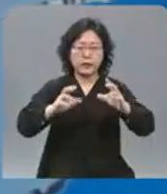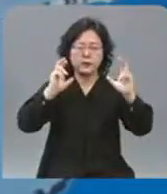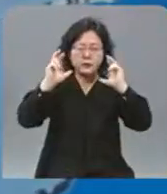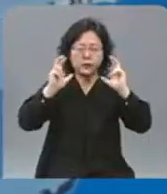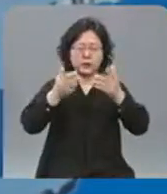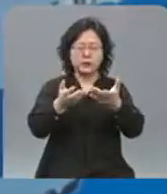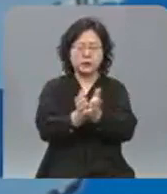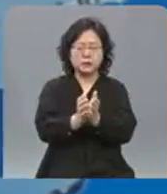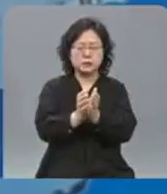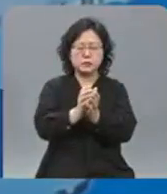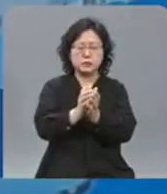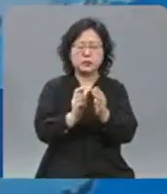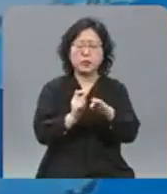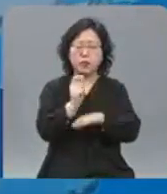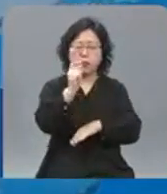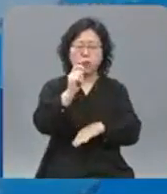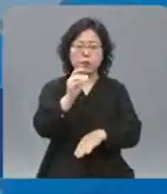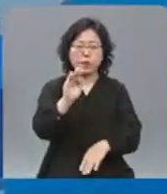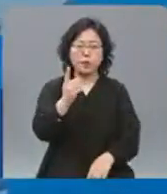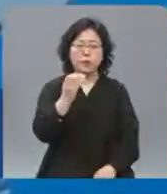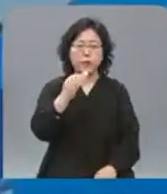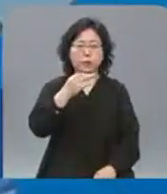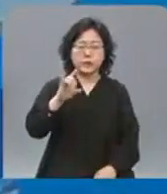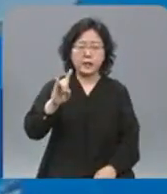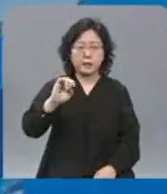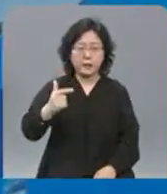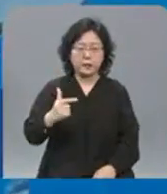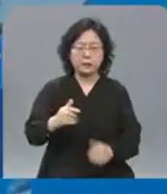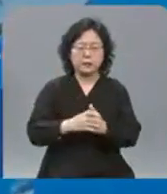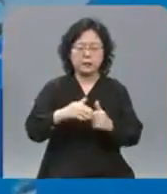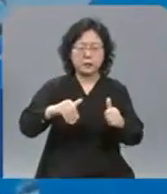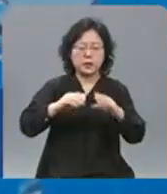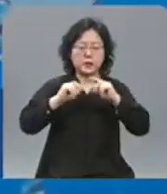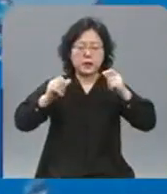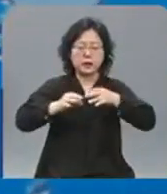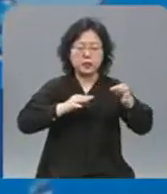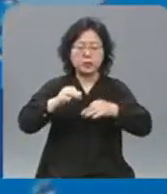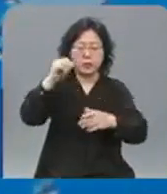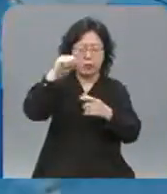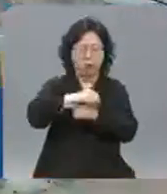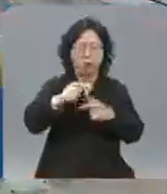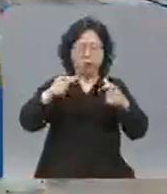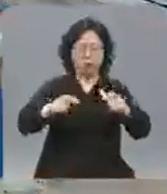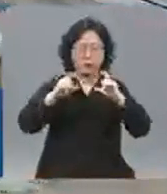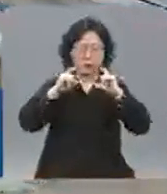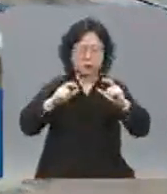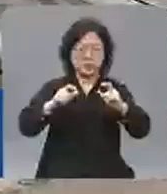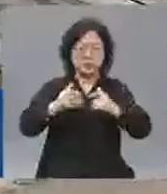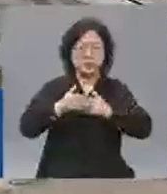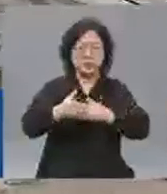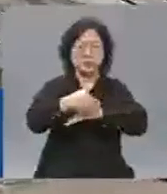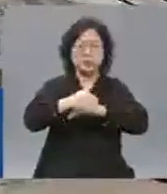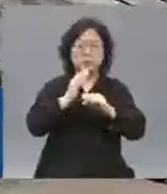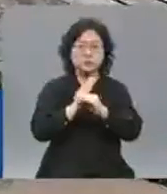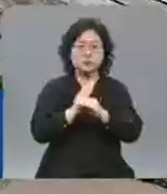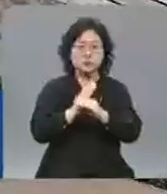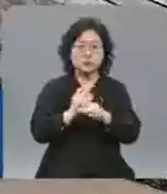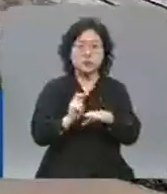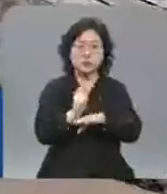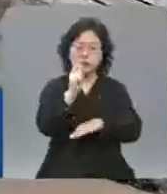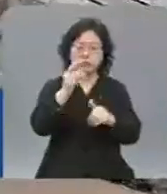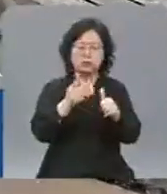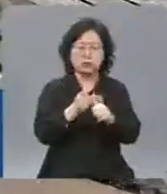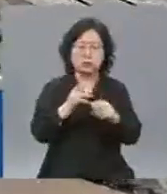국가산단 후보지로 선정된 고흥군 봉래면 일대를 토지거래 허가구역으로 지정하는 방안이 추진됩니다.